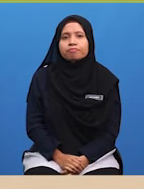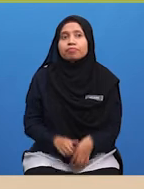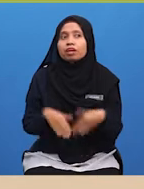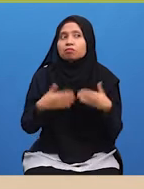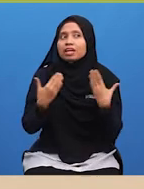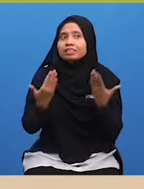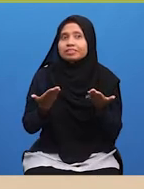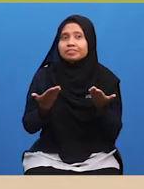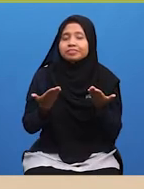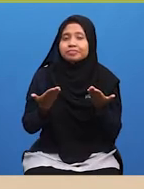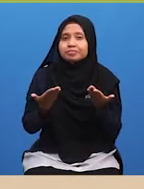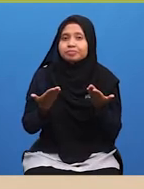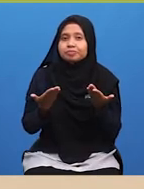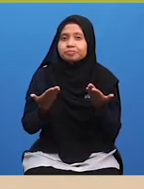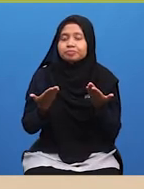Bagaimana ya?